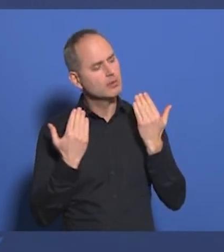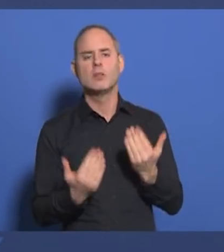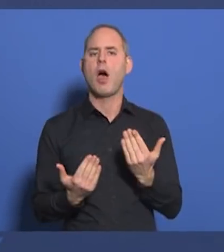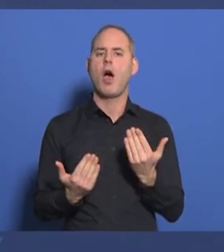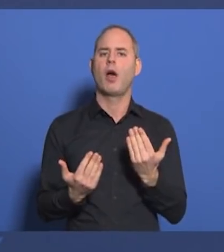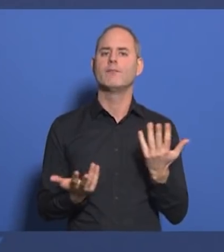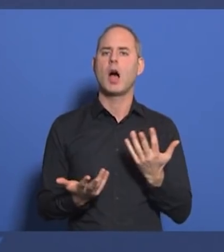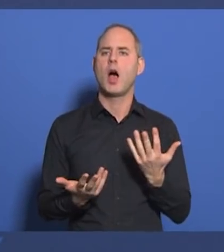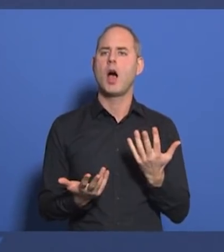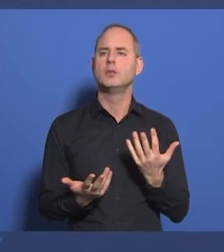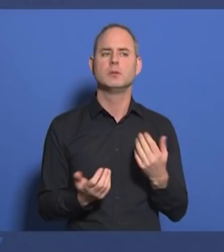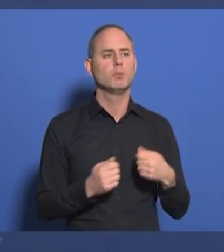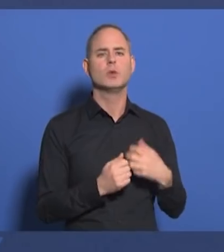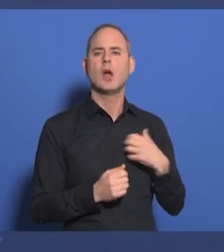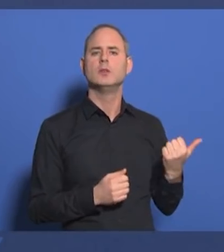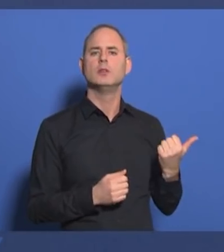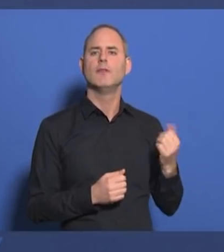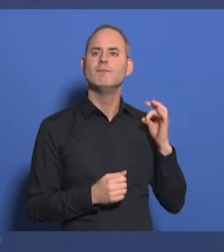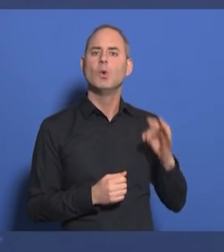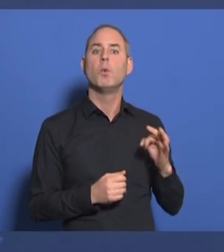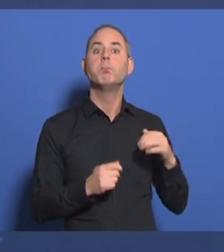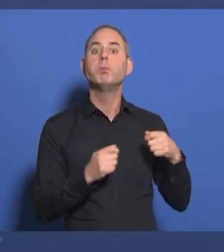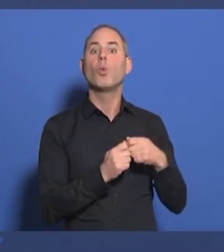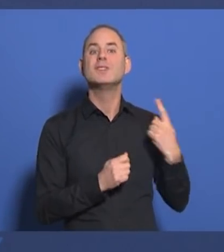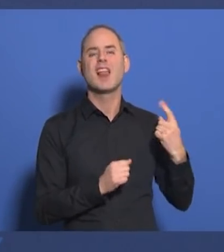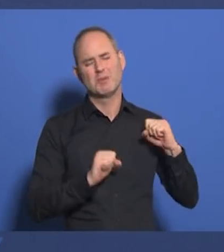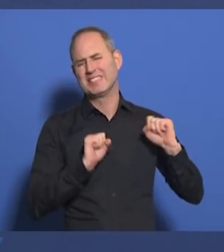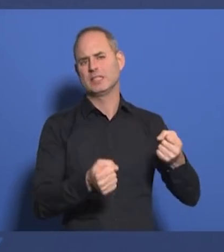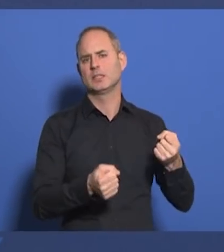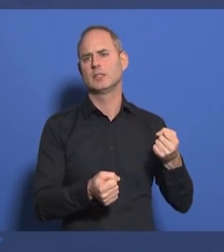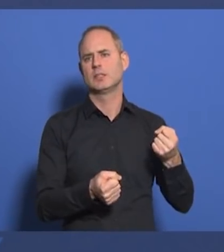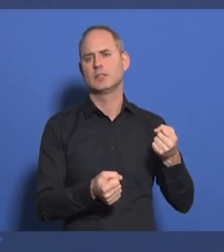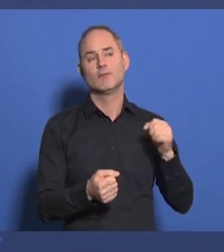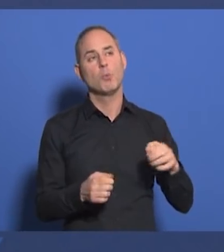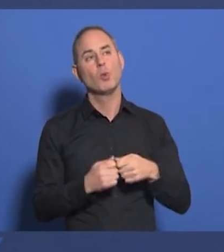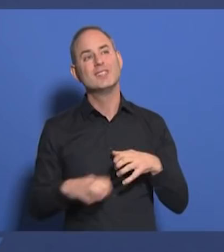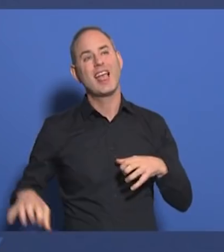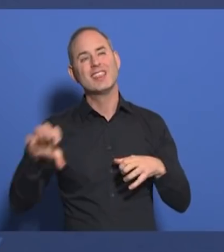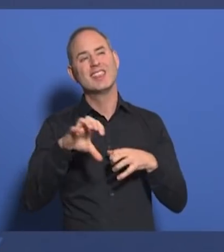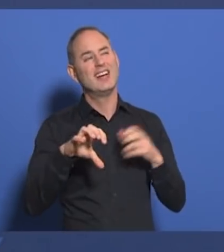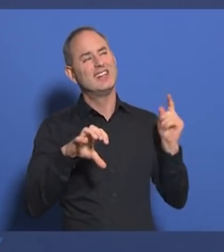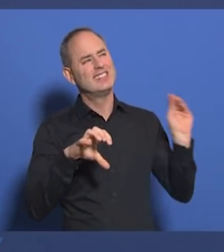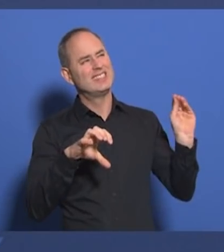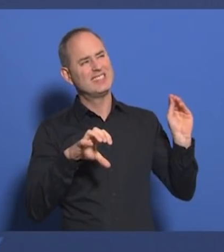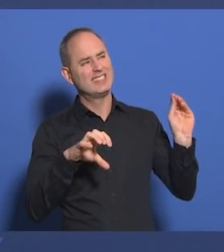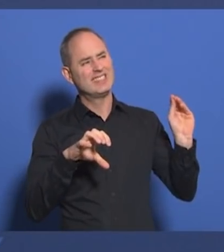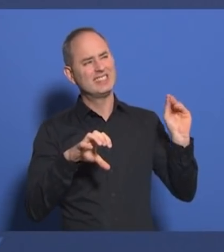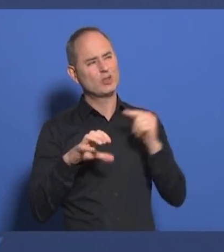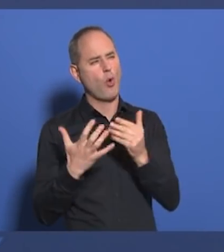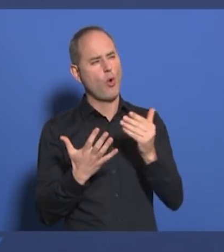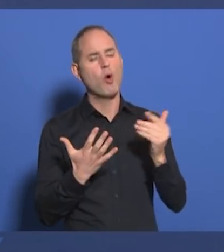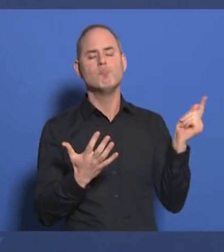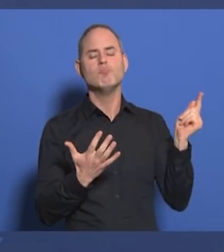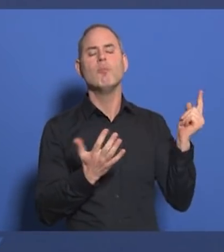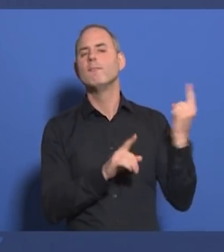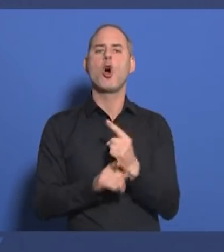Bund persönlich für diese Vorstellung der Länder einsetzen will. Wir haben Respekt vor den